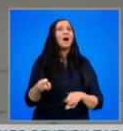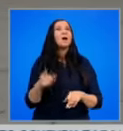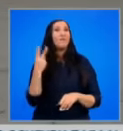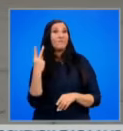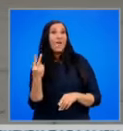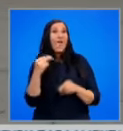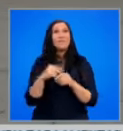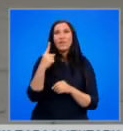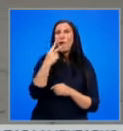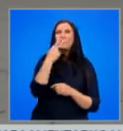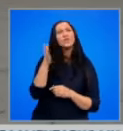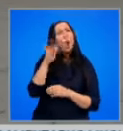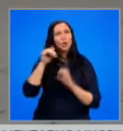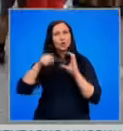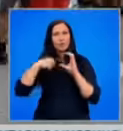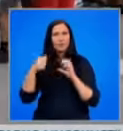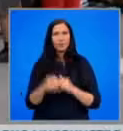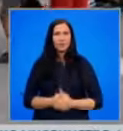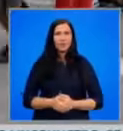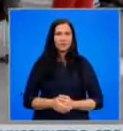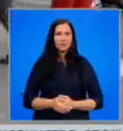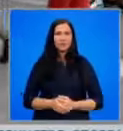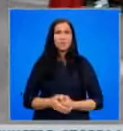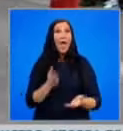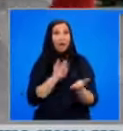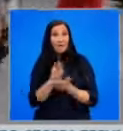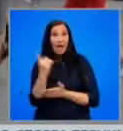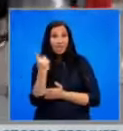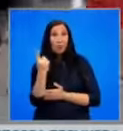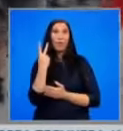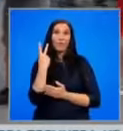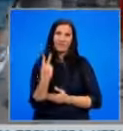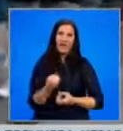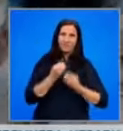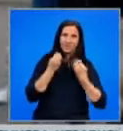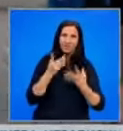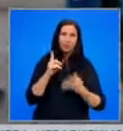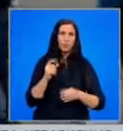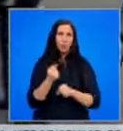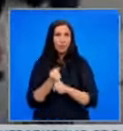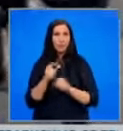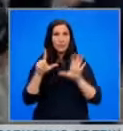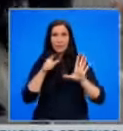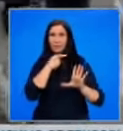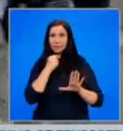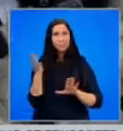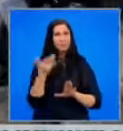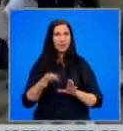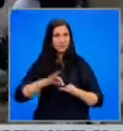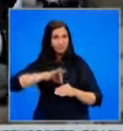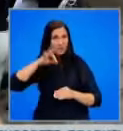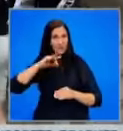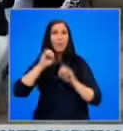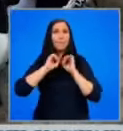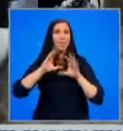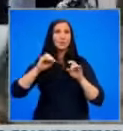в 1. Вижте още в репортажа. Вариант 1 от 2 възможни, по който да работят седмокласниците, беше изтеглен в